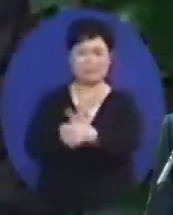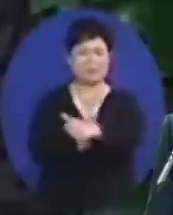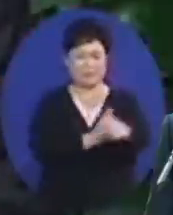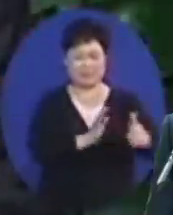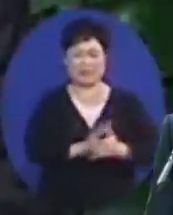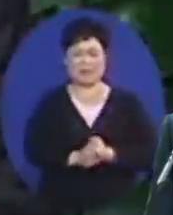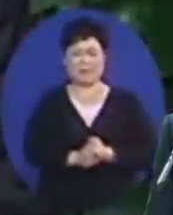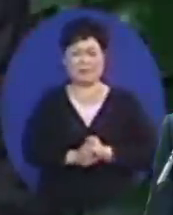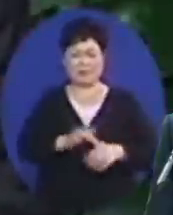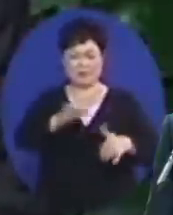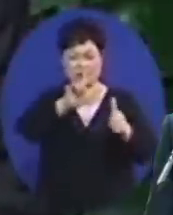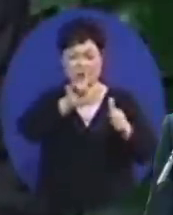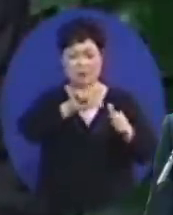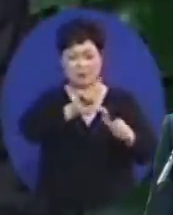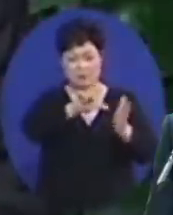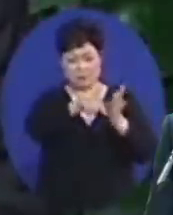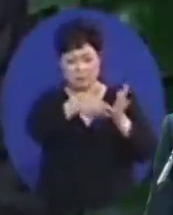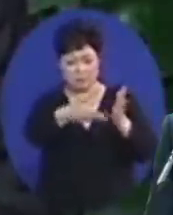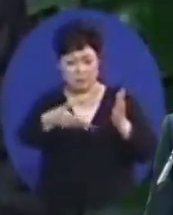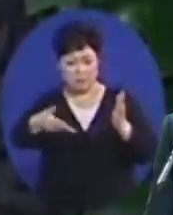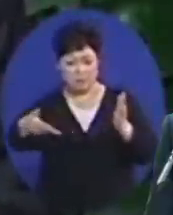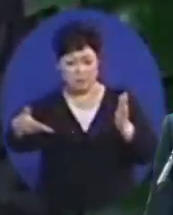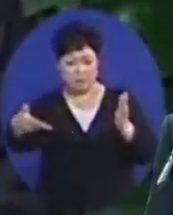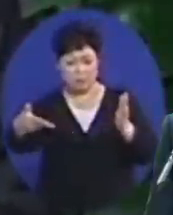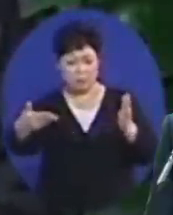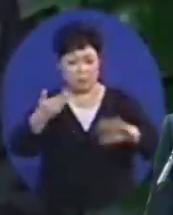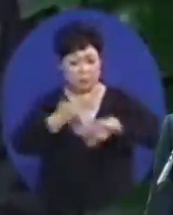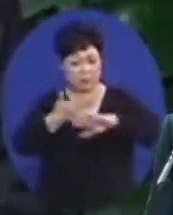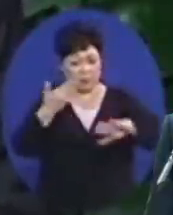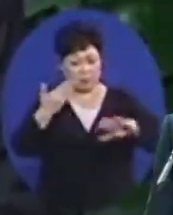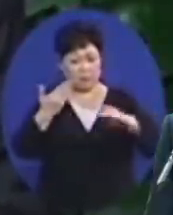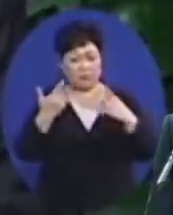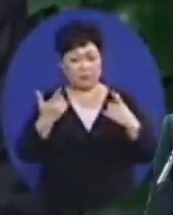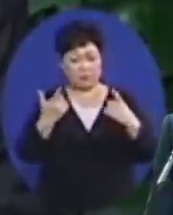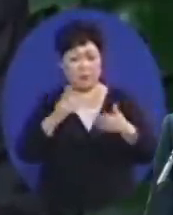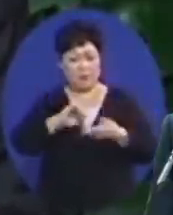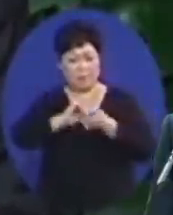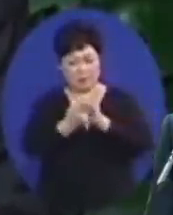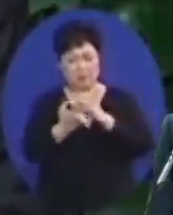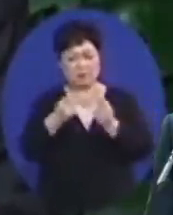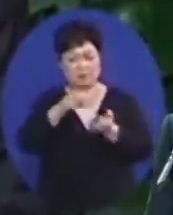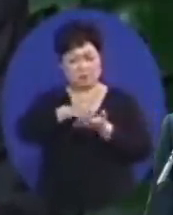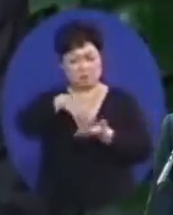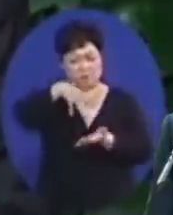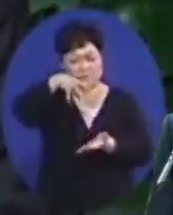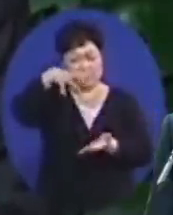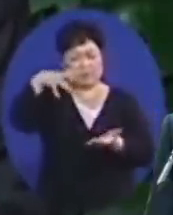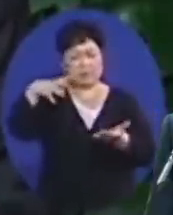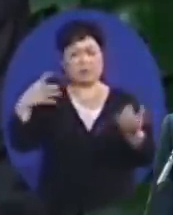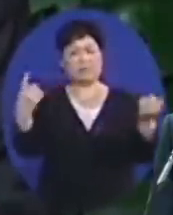그것은 시대가 달라지면 물거품 것처럼 다 사라지고 마는 것입니다.